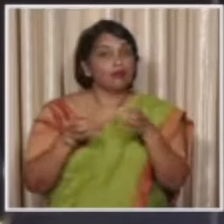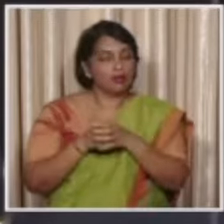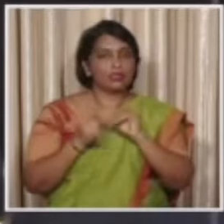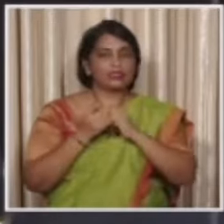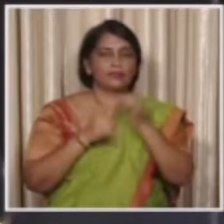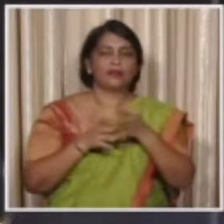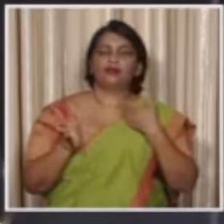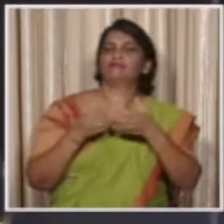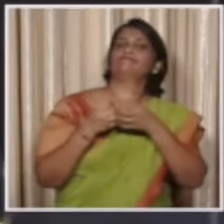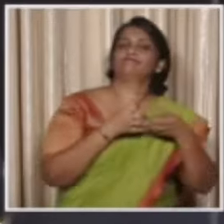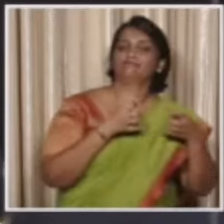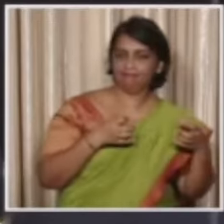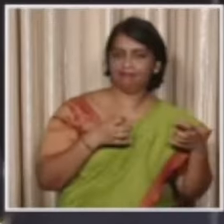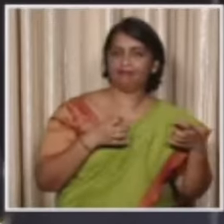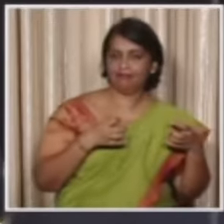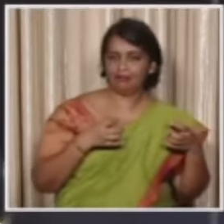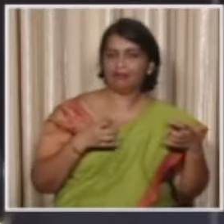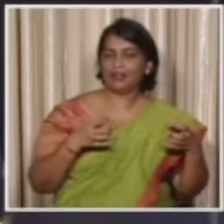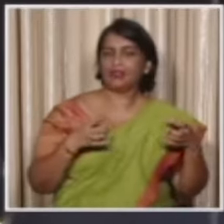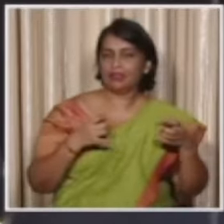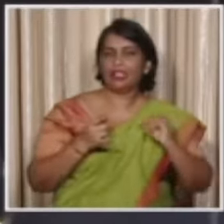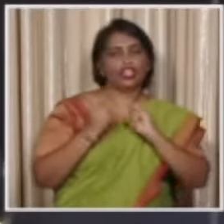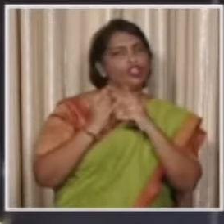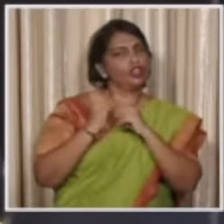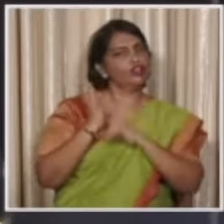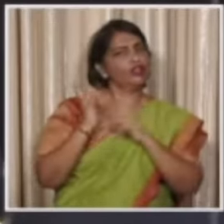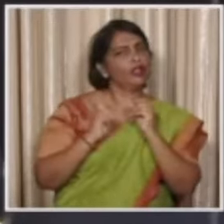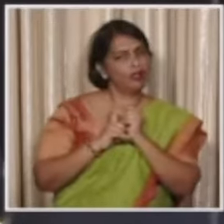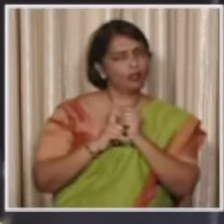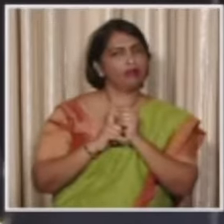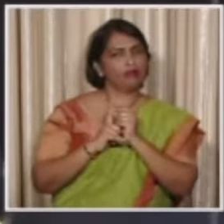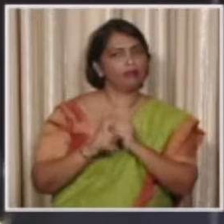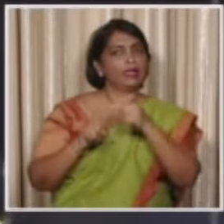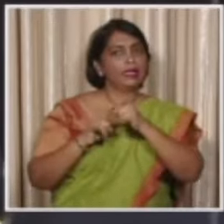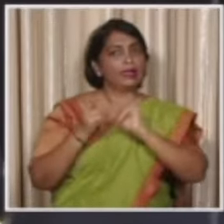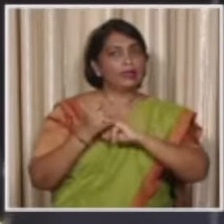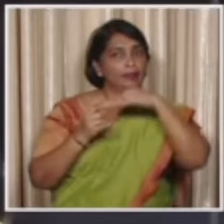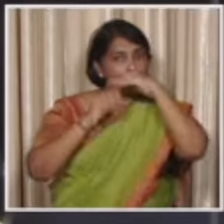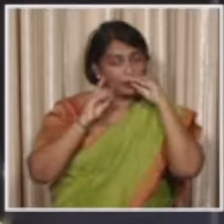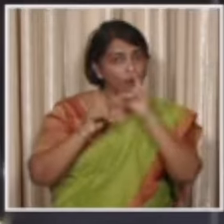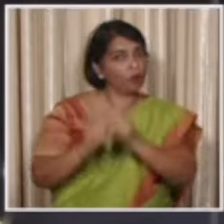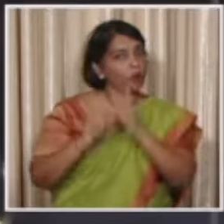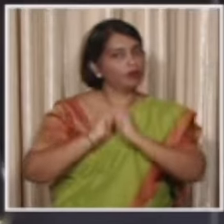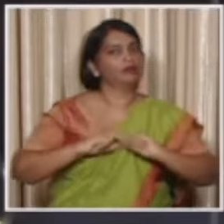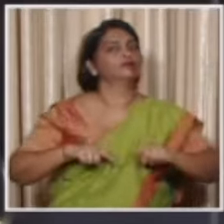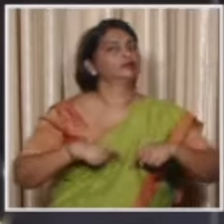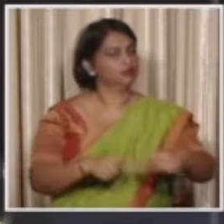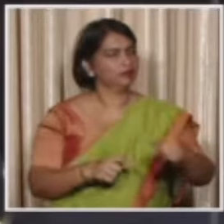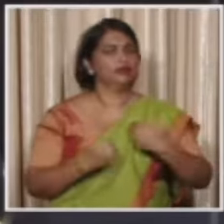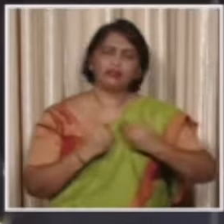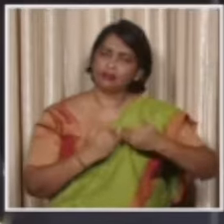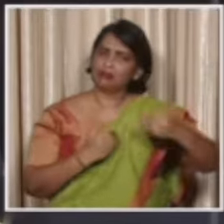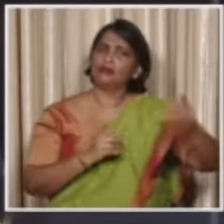ප්‍රේමදාස මහත්තයත් එක්ක ආවා. ඇවිල්ලා එක්සත් ජාතික පක්ෂයේ අපි අයිඩියොලොජි එක DSN නායක මැතිතුමාගේ ඉඳලා අපි අරගෙන යනවා. අපි ඉස්සරහටත්